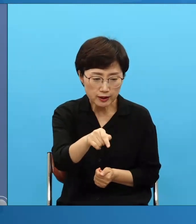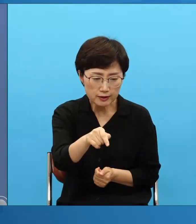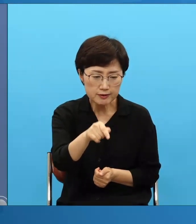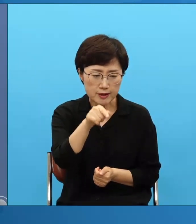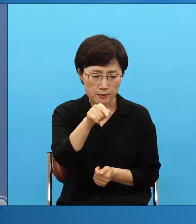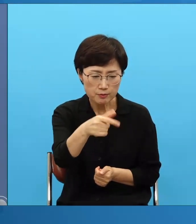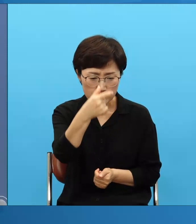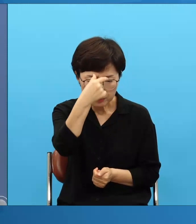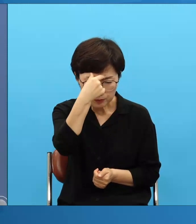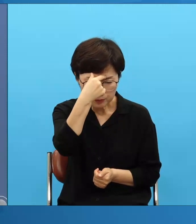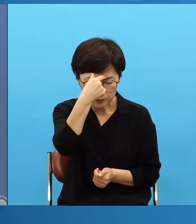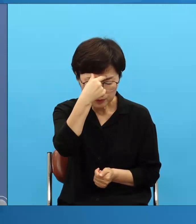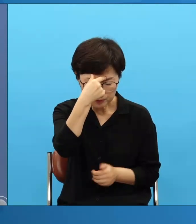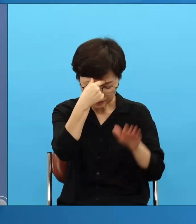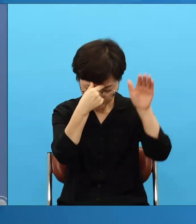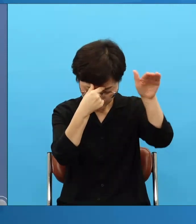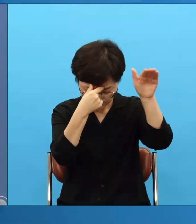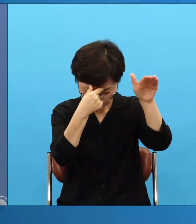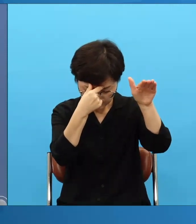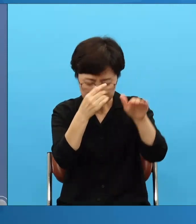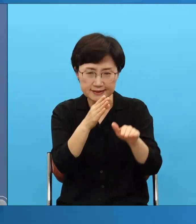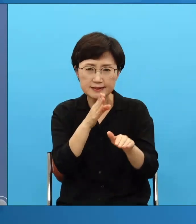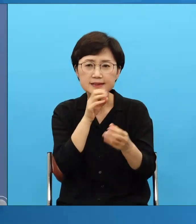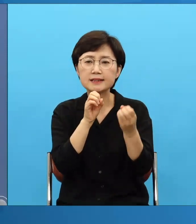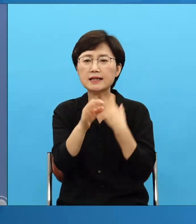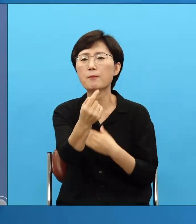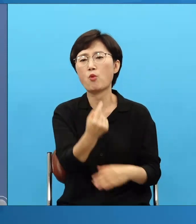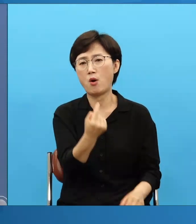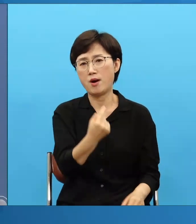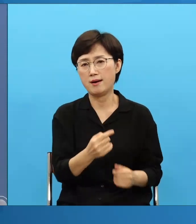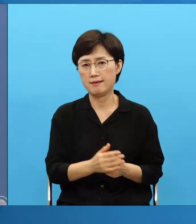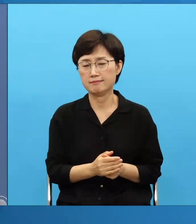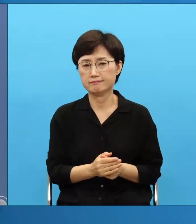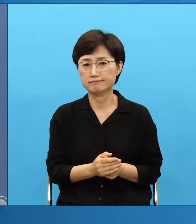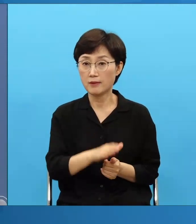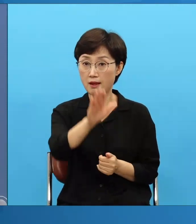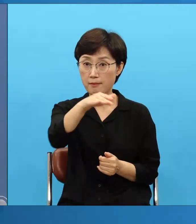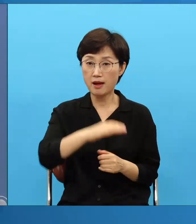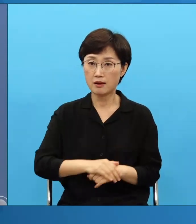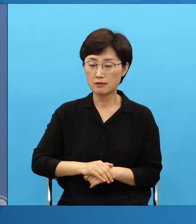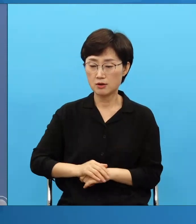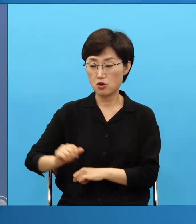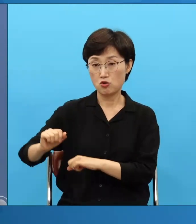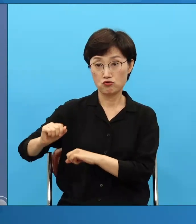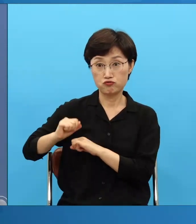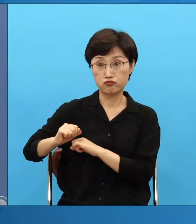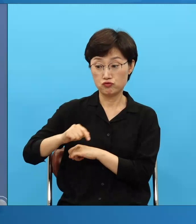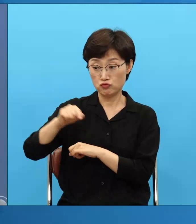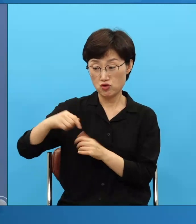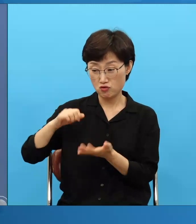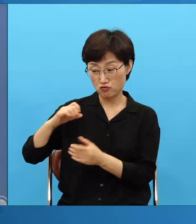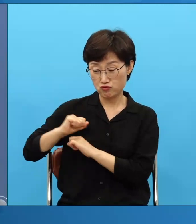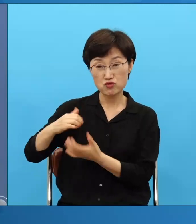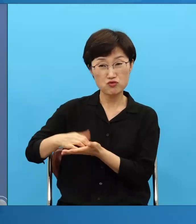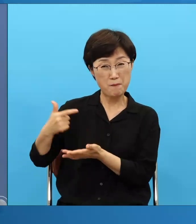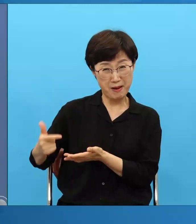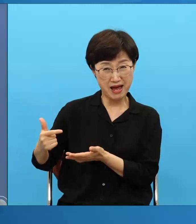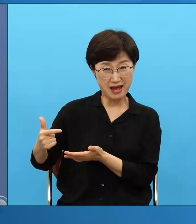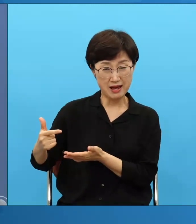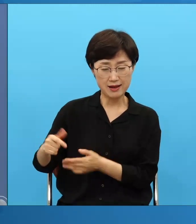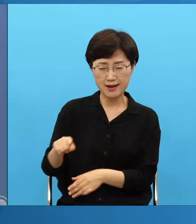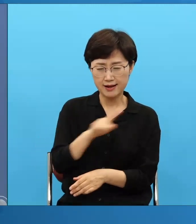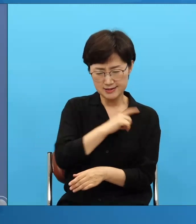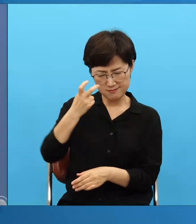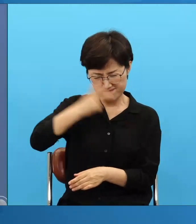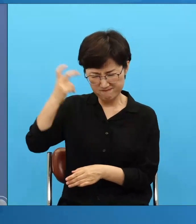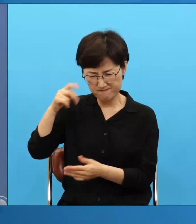answers are inside of that. 본래 훌륭한 군인은 언제 하느냐? 전쟁이 날 때 압니다. Now, how do you know how renowned